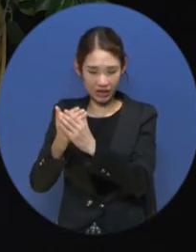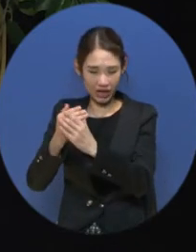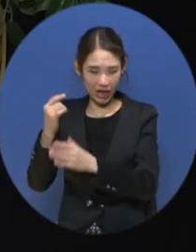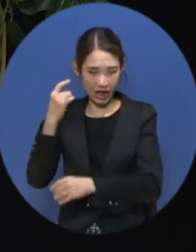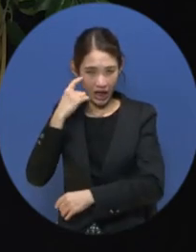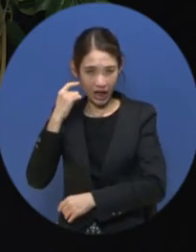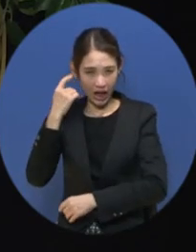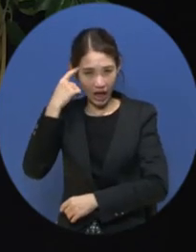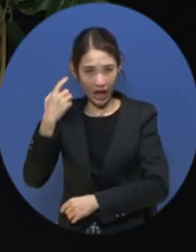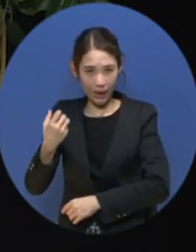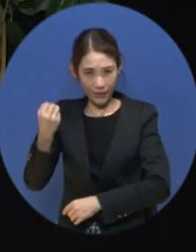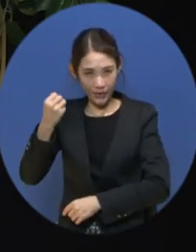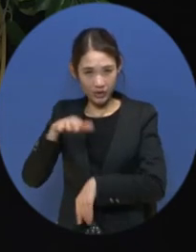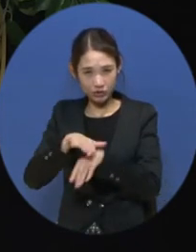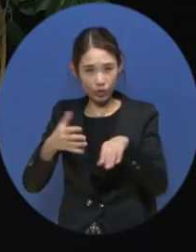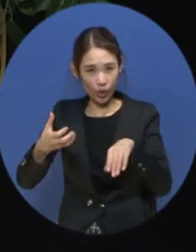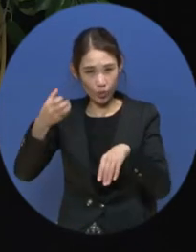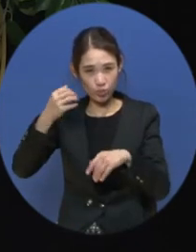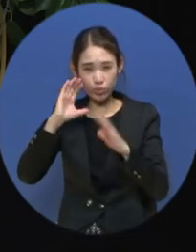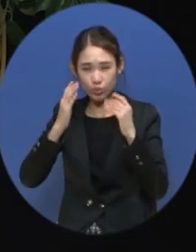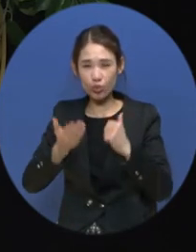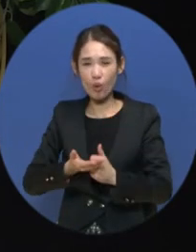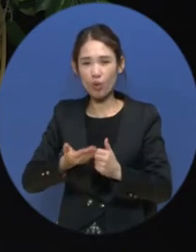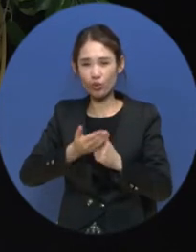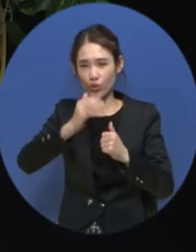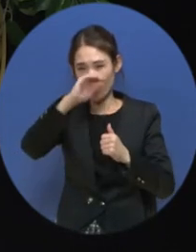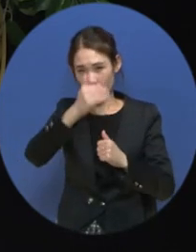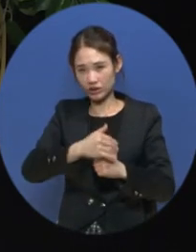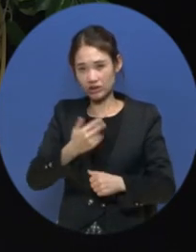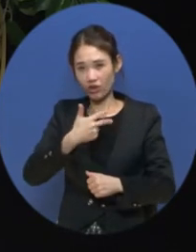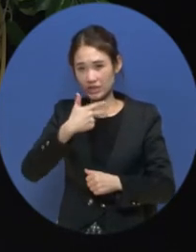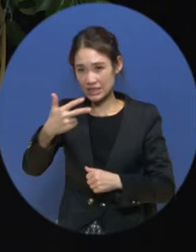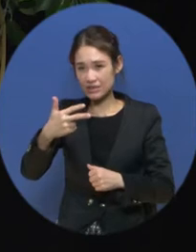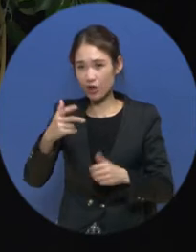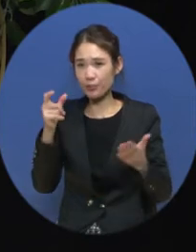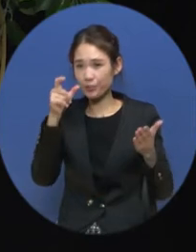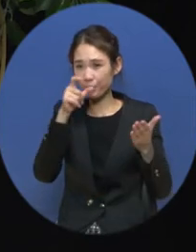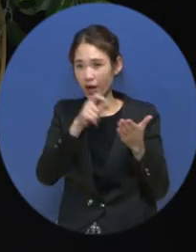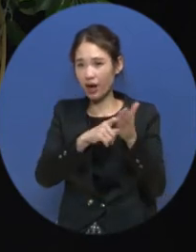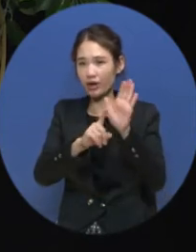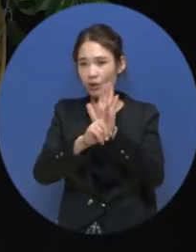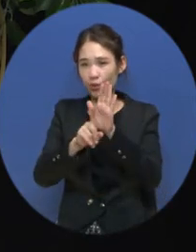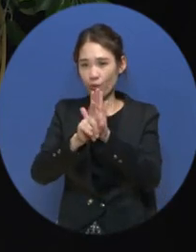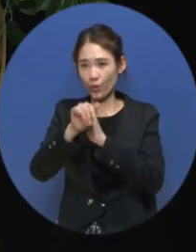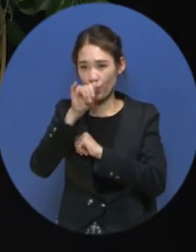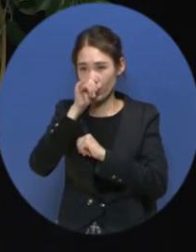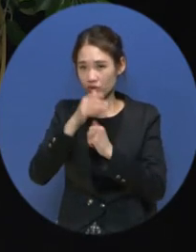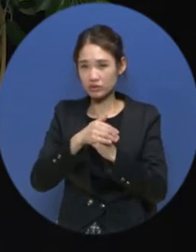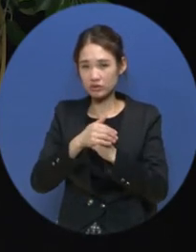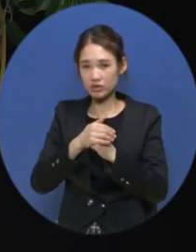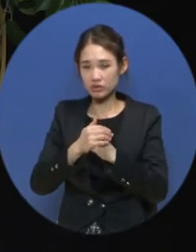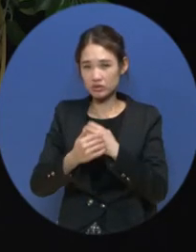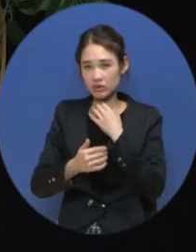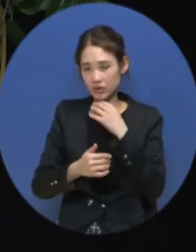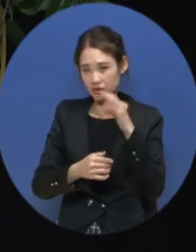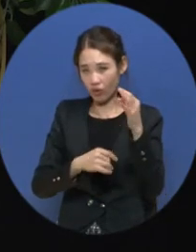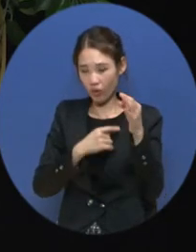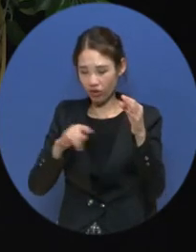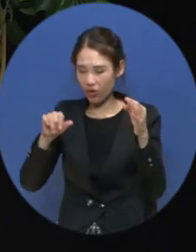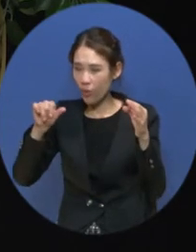해서 최초로 표준보육과정을 2007년에 고시를 했습니다. 그래서 0세에서